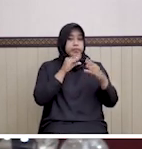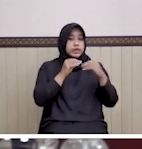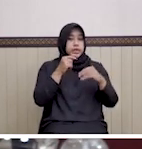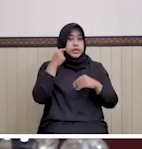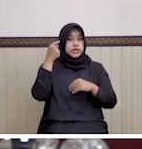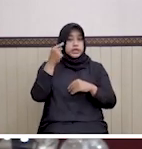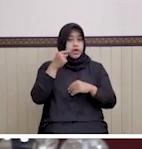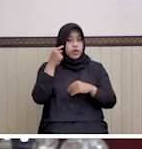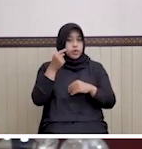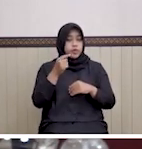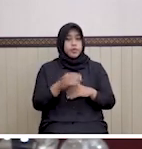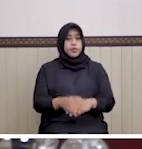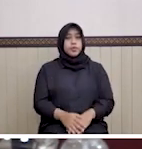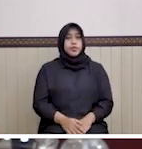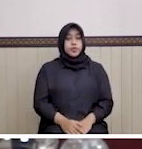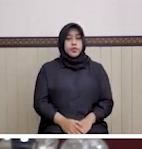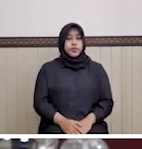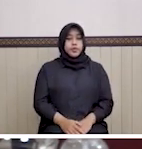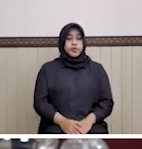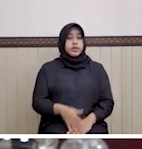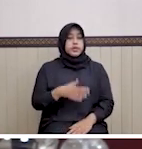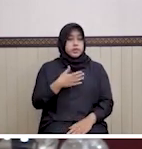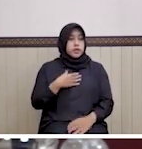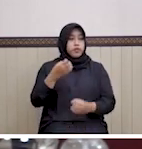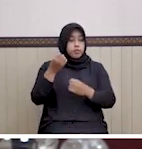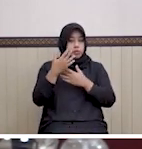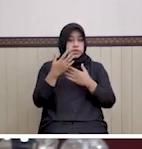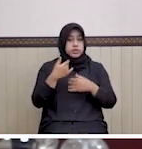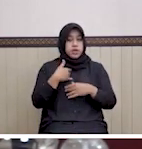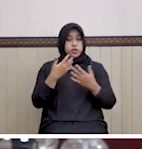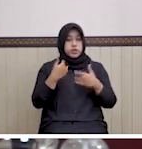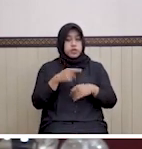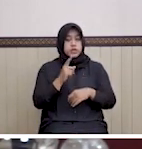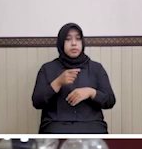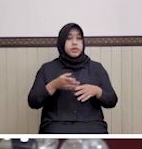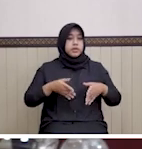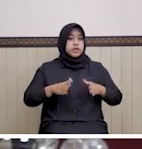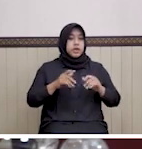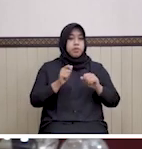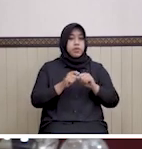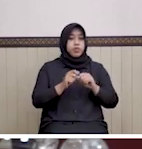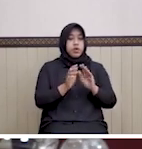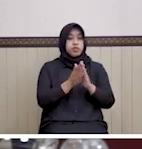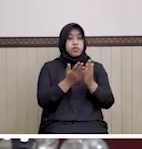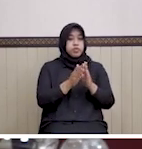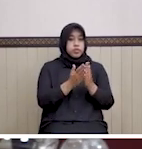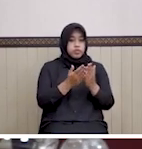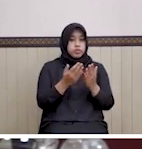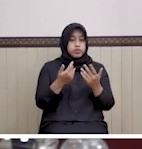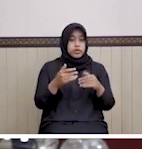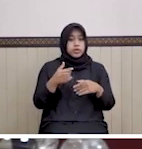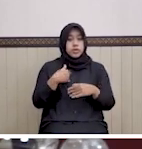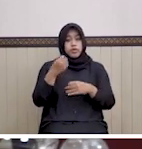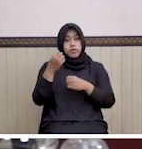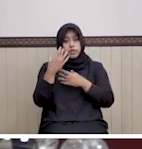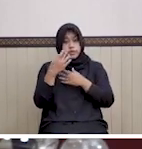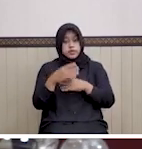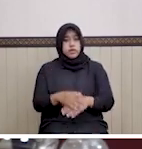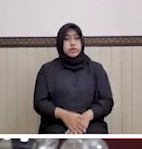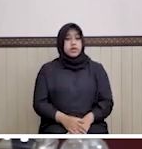selalu kepada dan Enggak saya sampaikan sesudah karena sikap membuat buku di dalam situ Saya sudah sampaikan juga